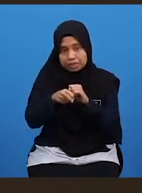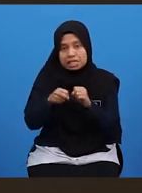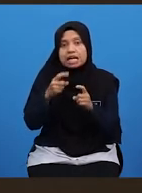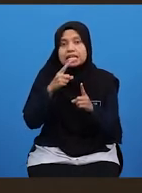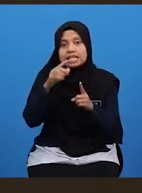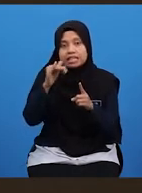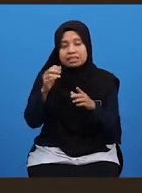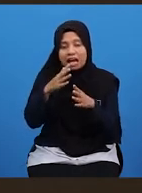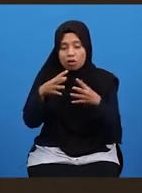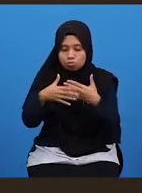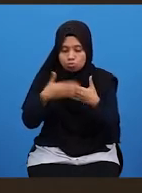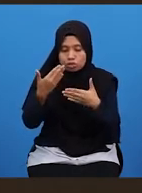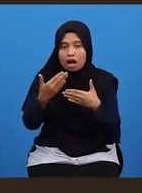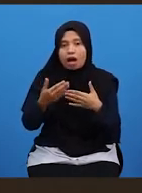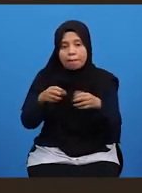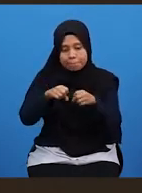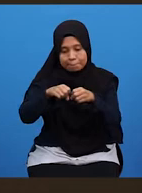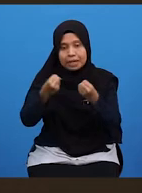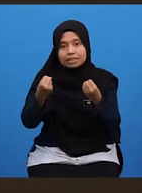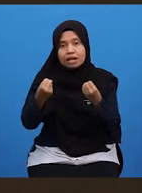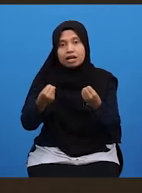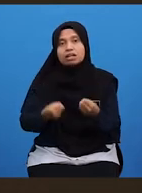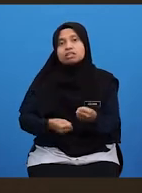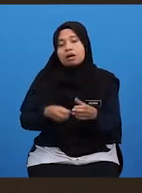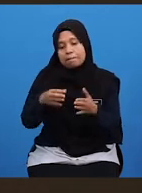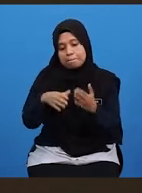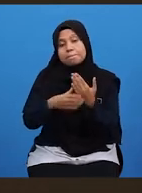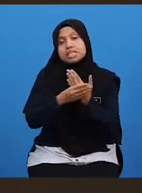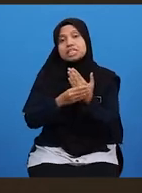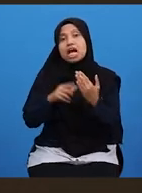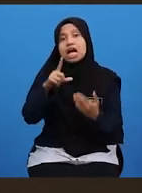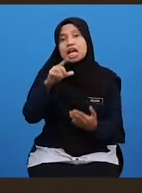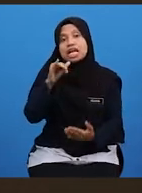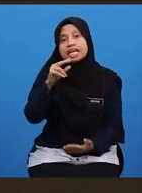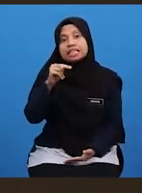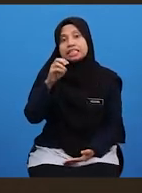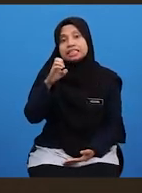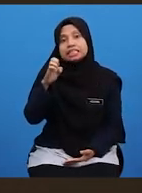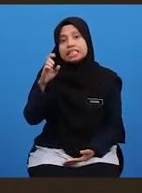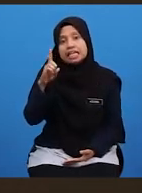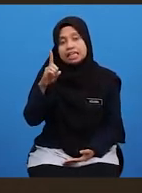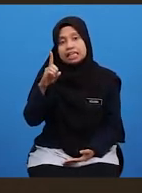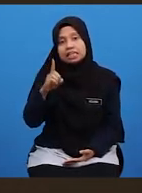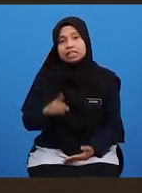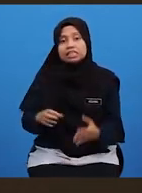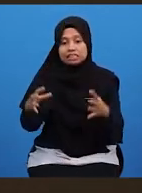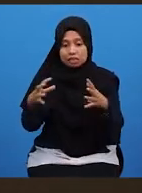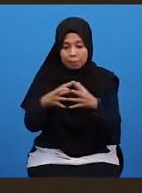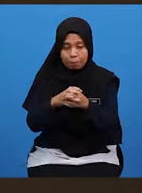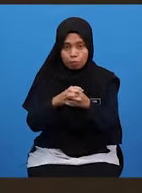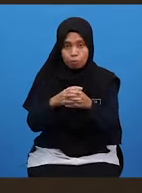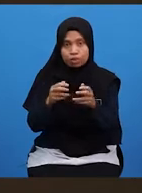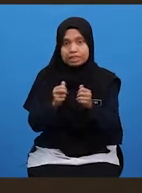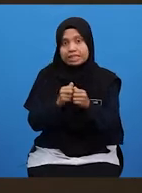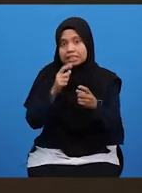mudah patah. Minyak linsir, dicampurkan bersama sebatian lilin bagi